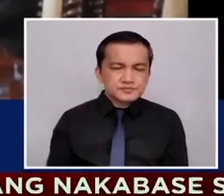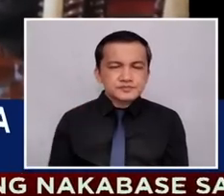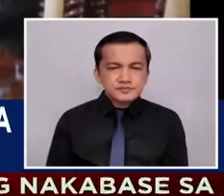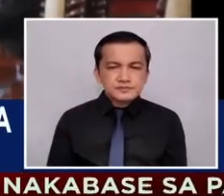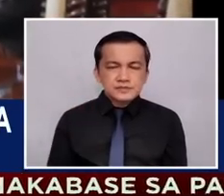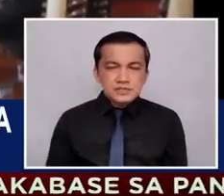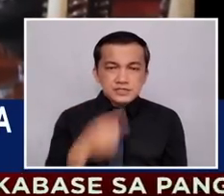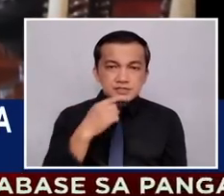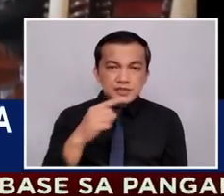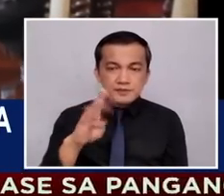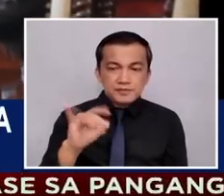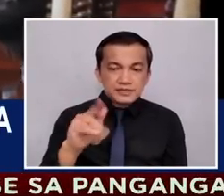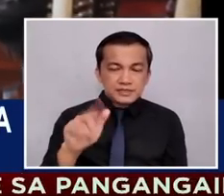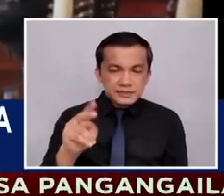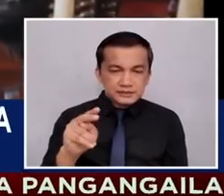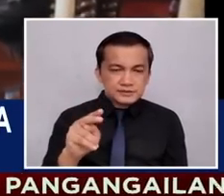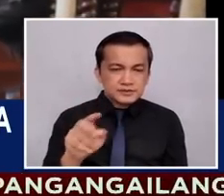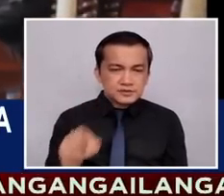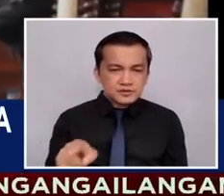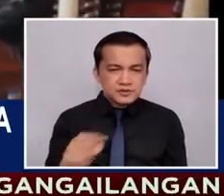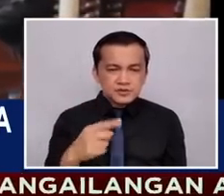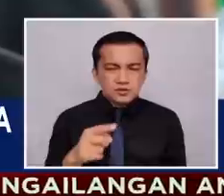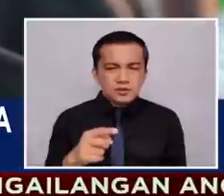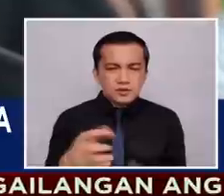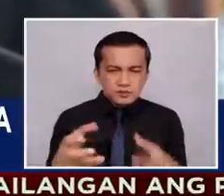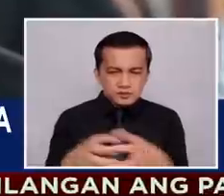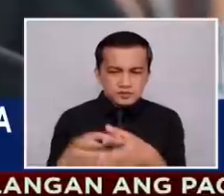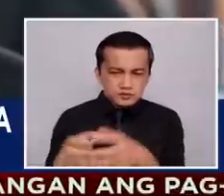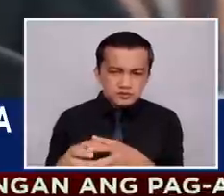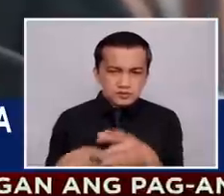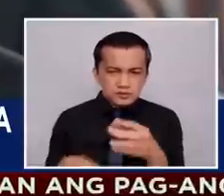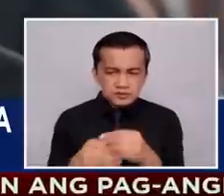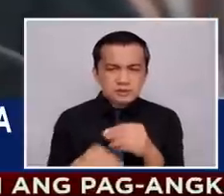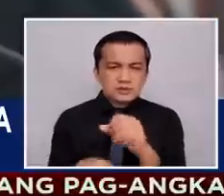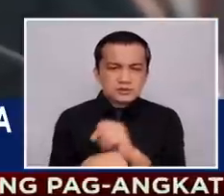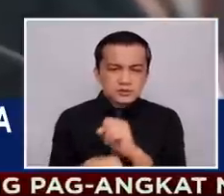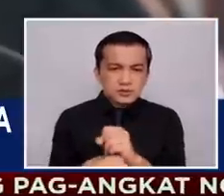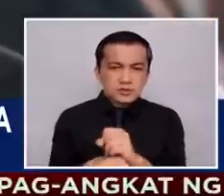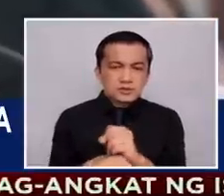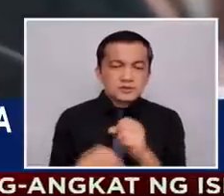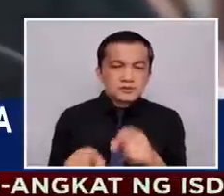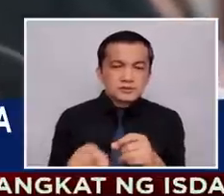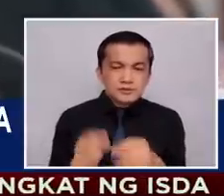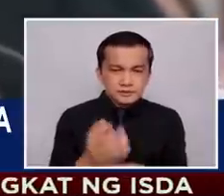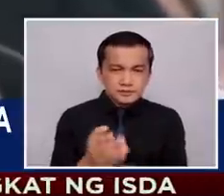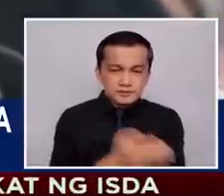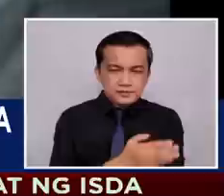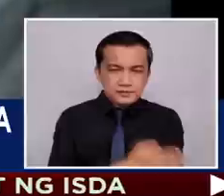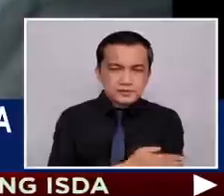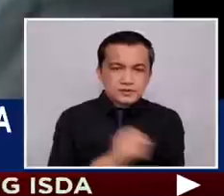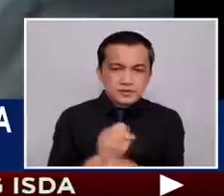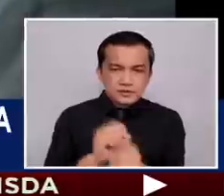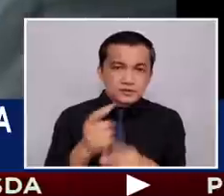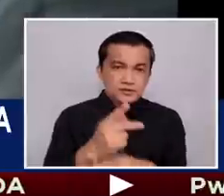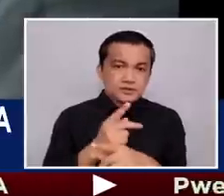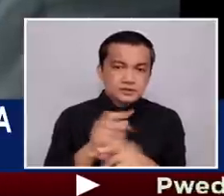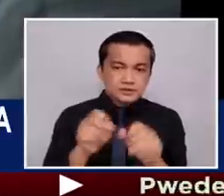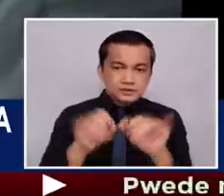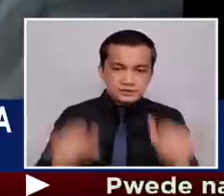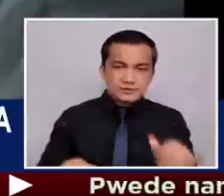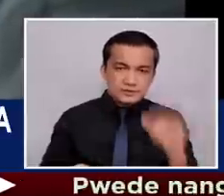Balisacan, ito ay sa pamamagitan ng pagbuo ng mga karagdagang trabaho at pagpapabuti ng social protection system sa mga